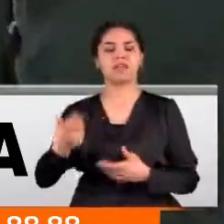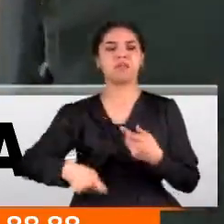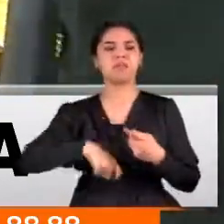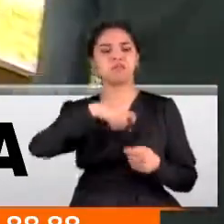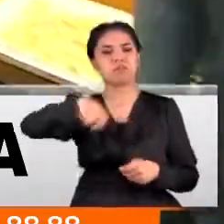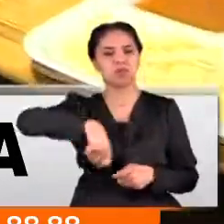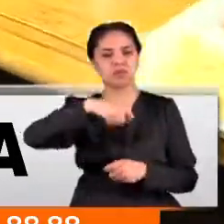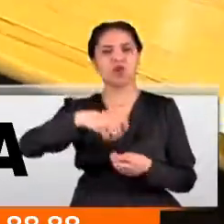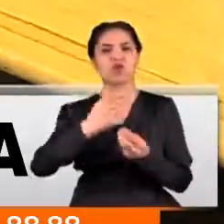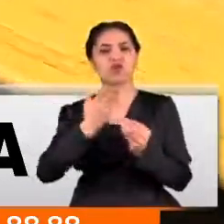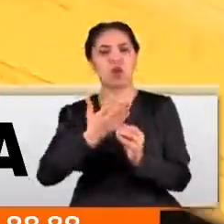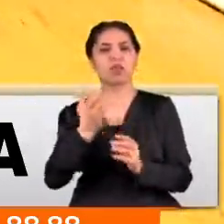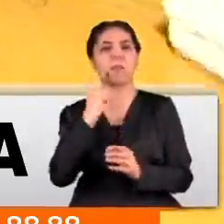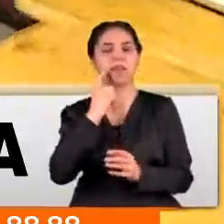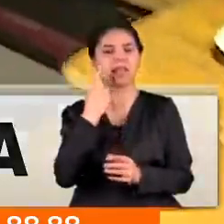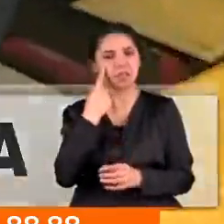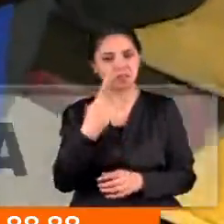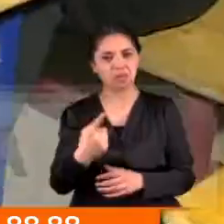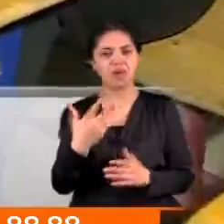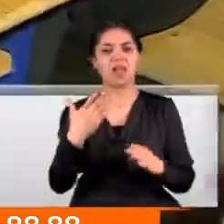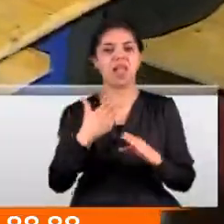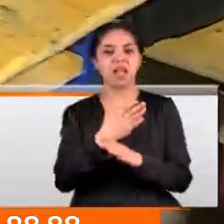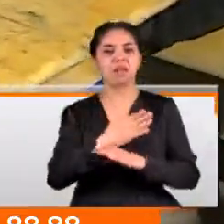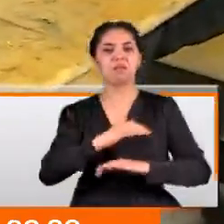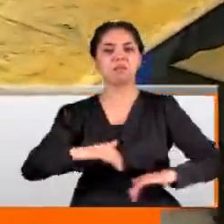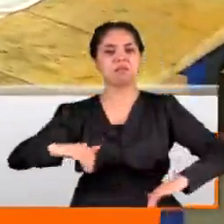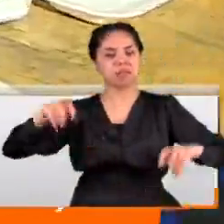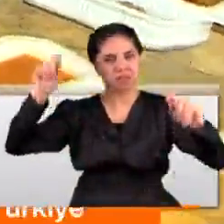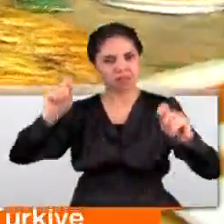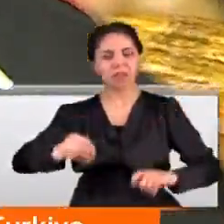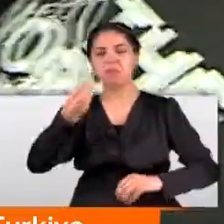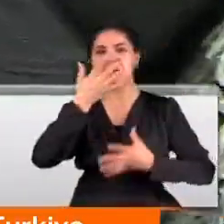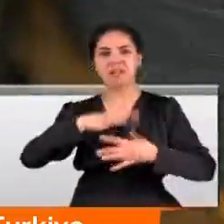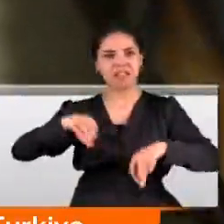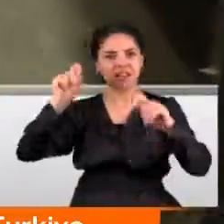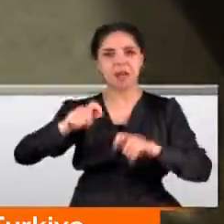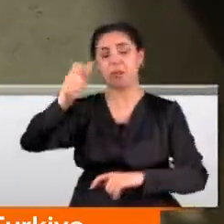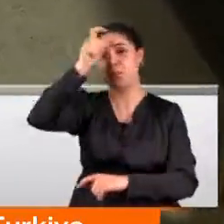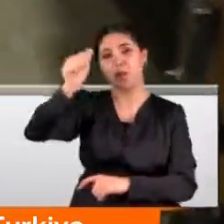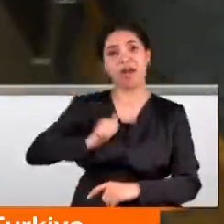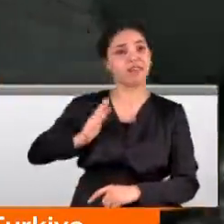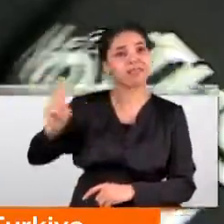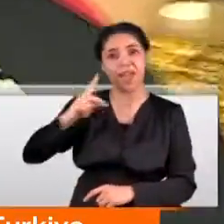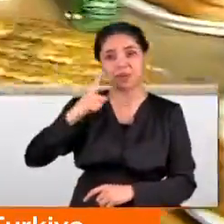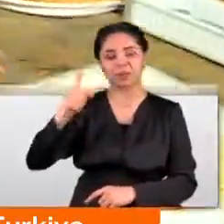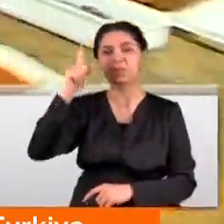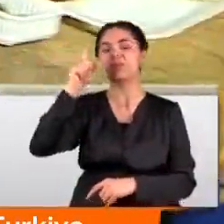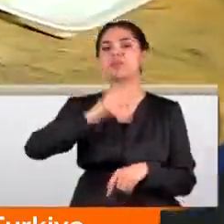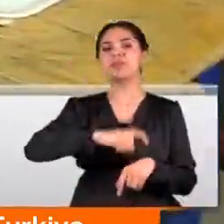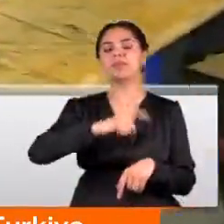elleriyle soğan doğradılar patates doğradılar ve ekmekleri yaptılar yemekleri hazırladılar depremlere ve 18